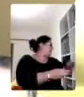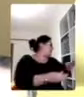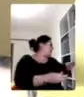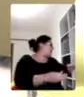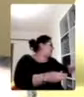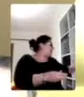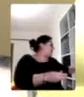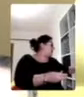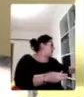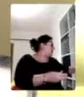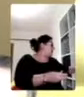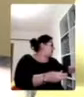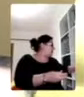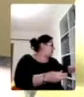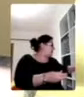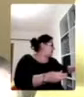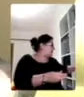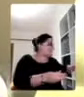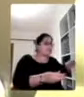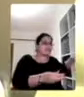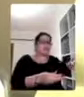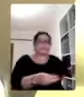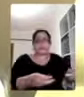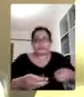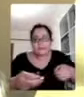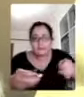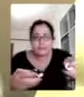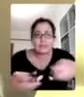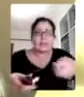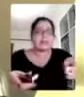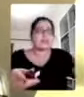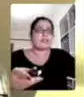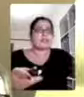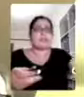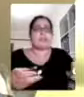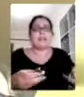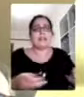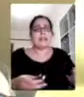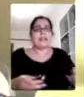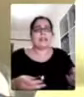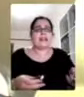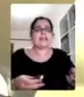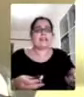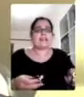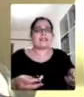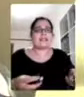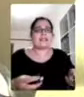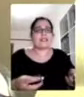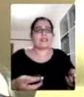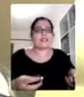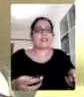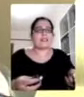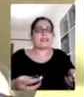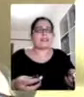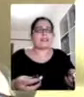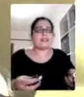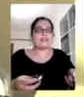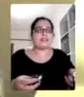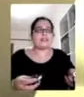durumunda kalırsınız. Şeye bakınıyorum bir taraftan da sizi dinliyorum. Hüseyin, hazneyi neden o